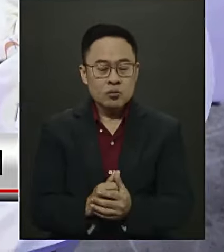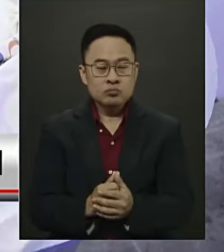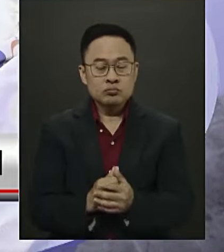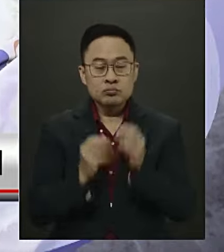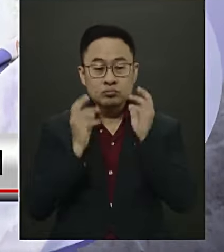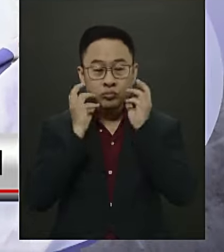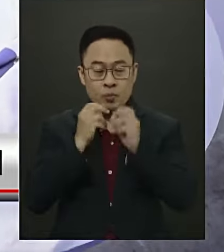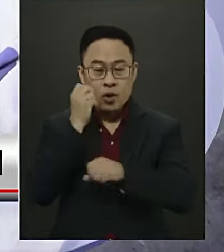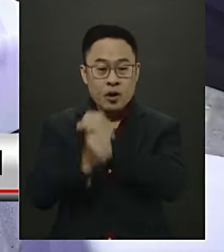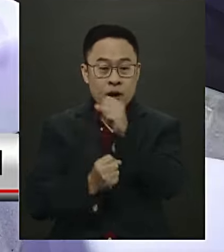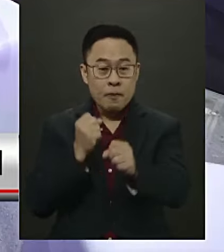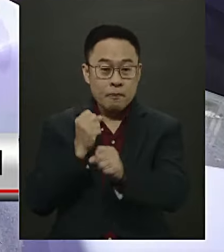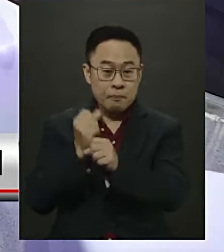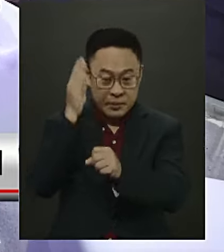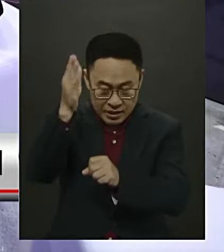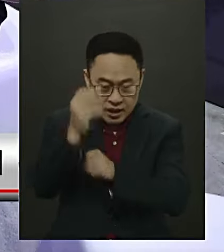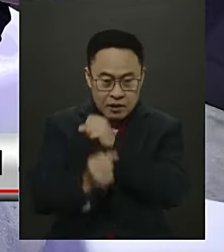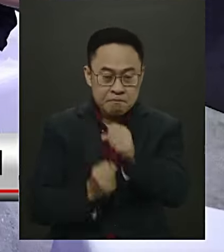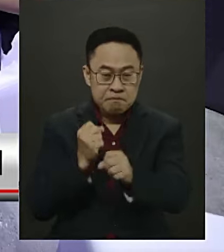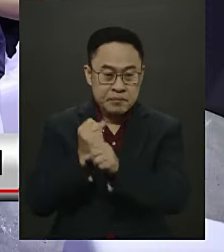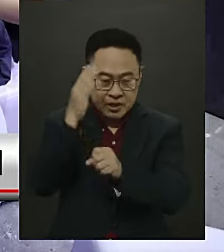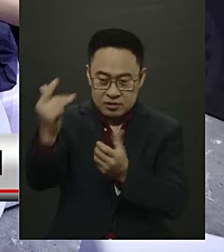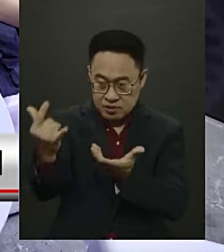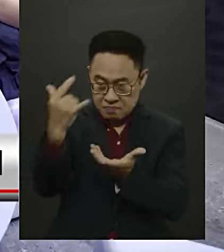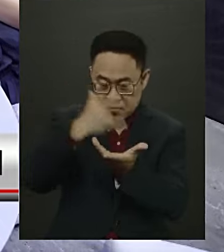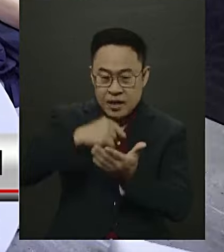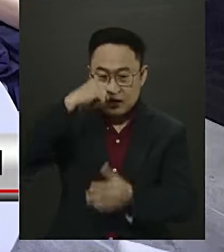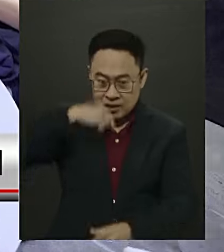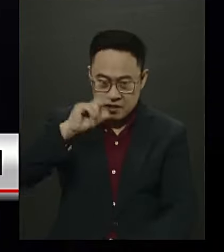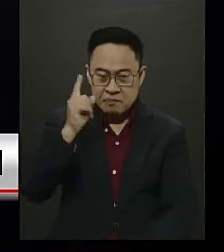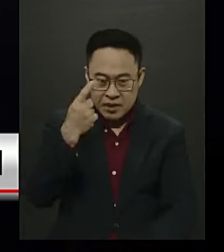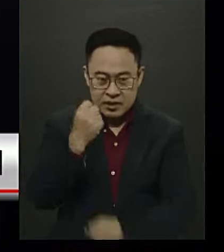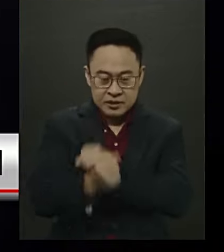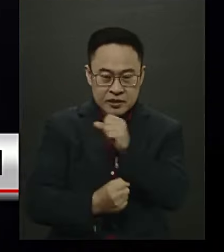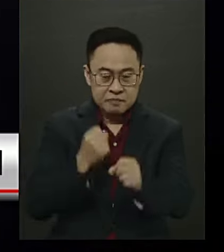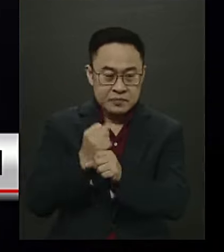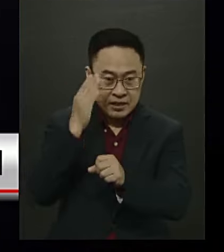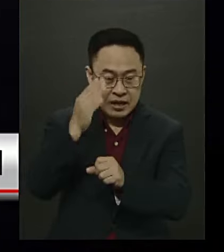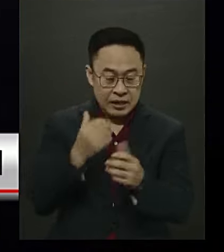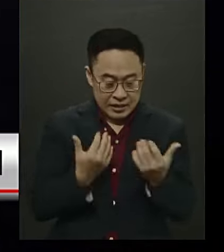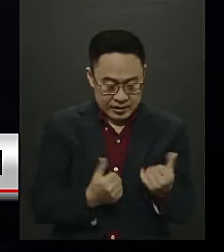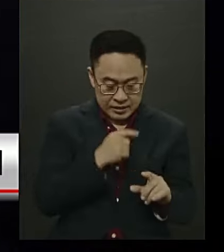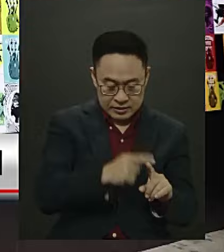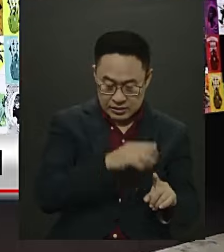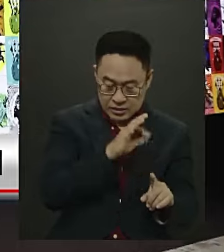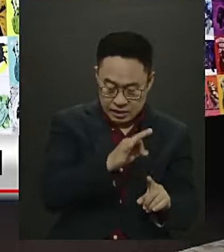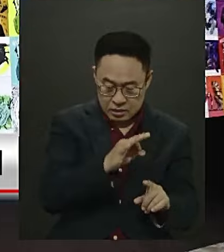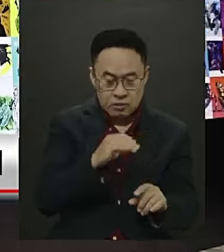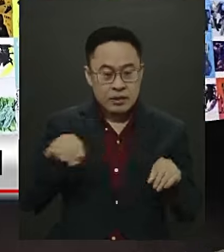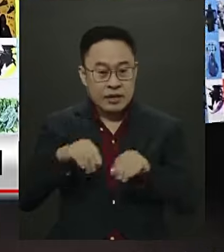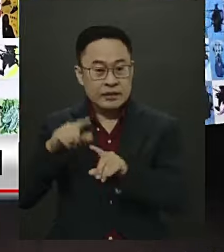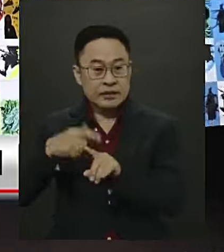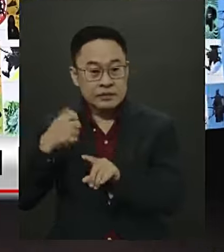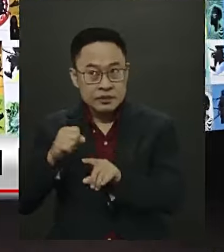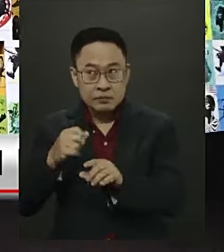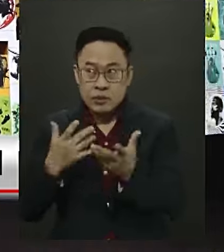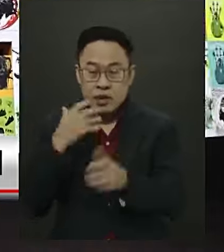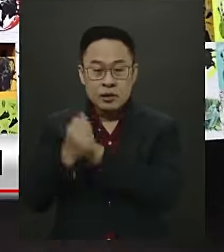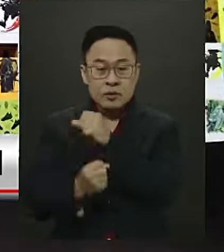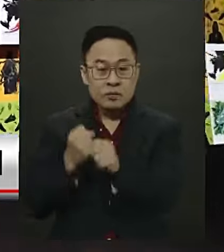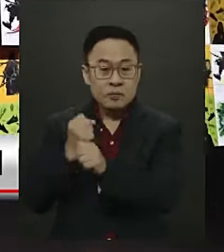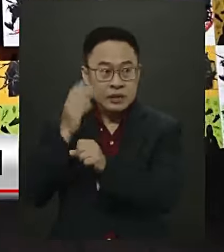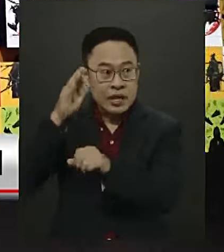ากว่าปีหน้าเขาจะเดินทางกลับมาไทยอย่างแน่นอนแล้วคุณผู้ชมนี่มันเดือนอะไรแล้วกันยายนจะตุลาคมแล้วอีกแป๊บเดียวก็จะเข้าปีหน้